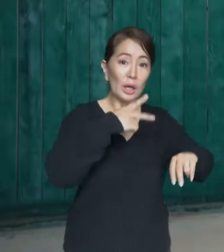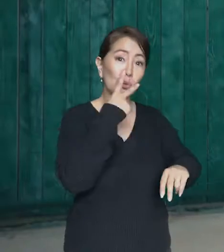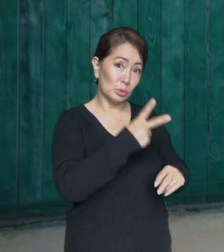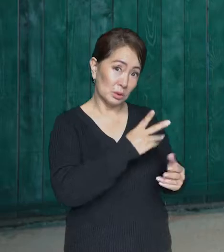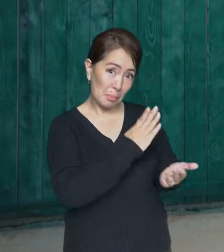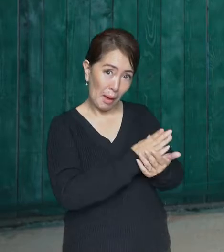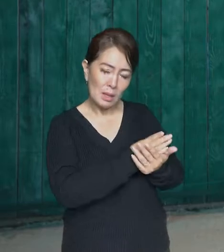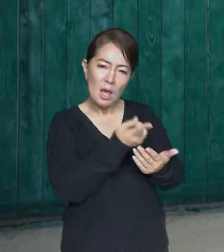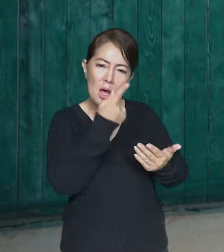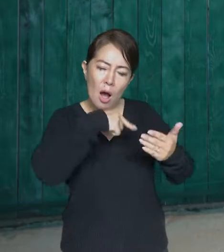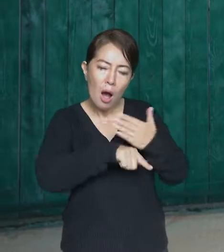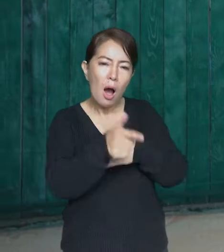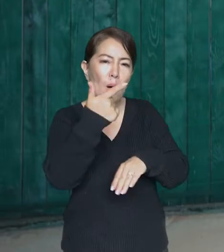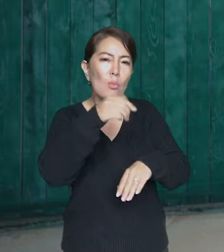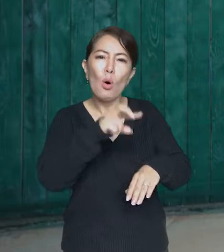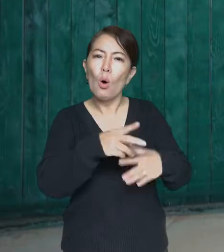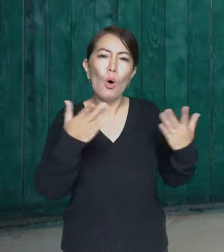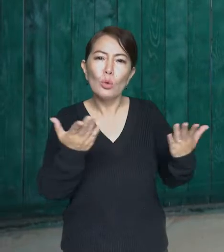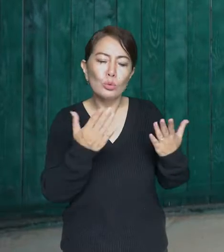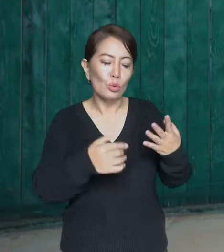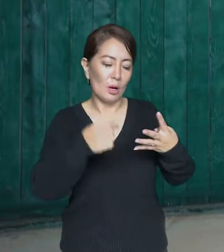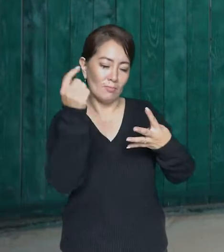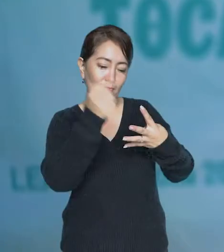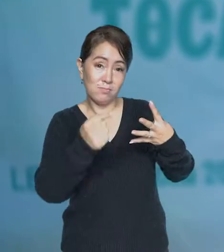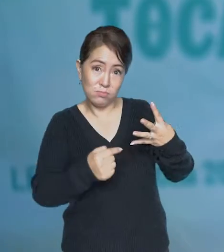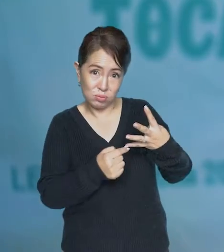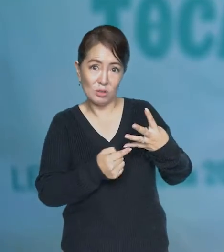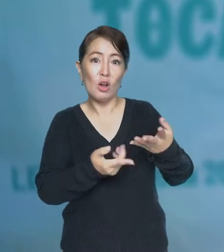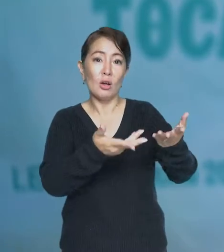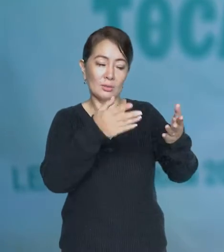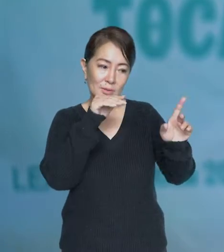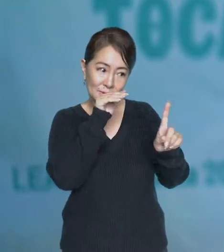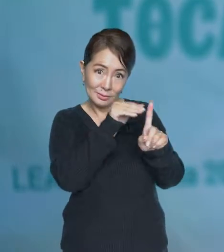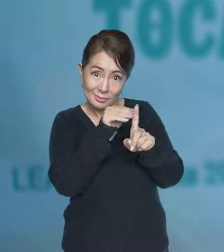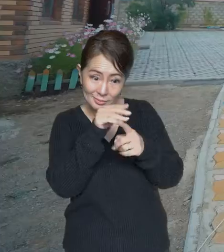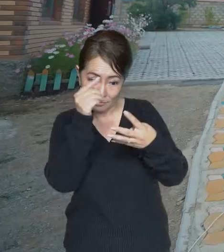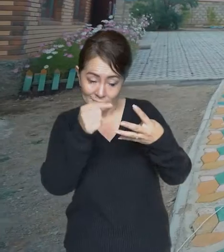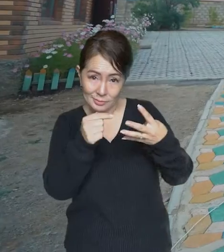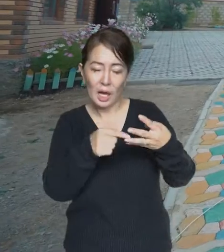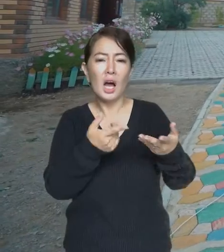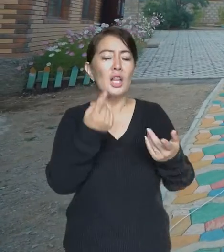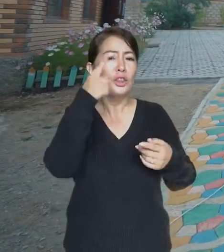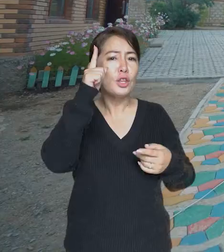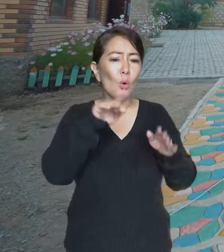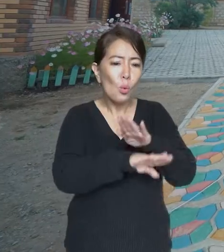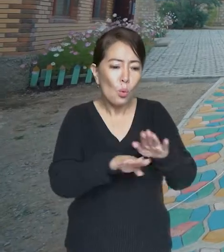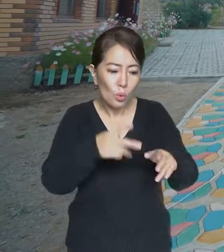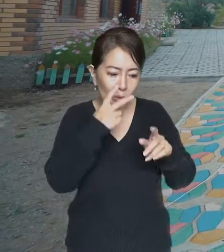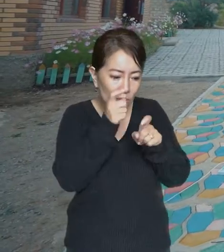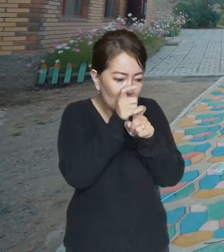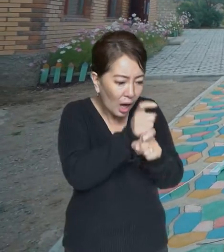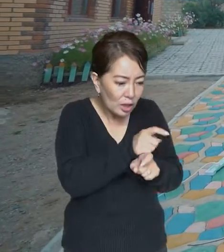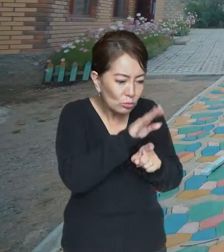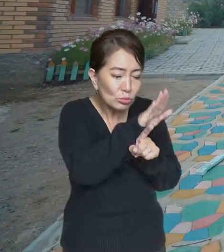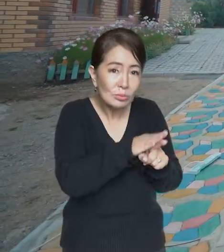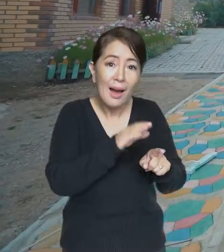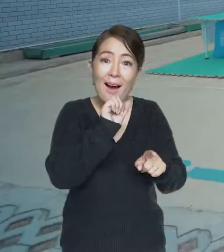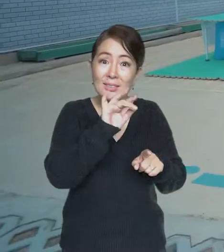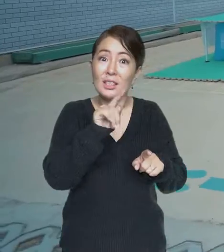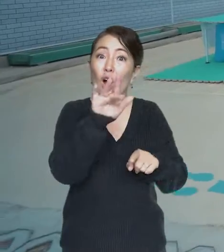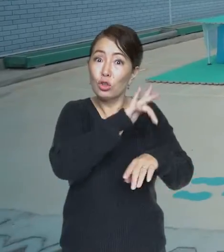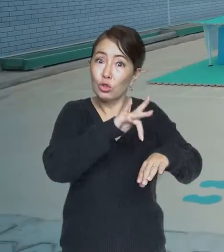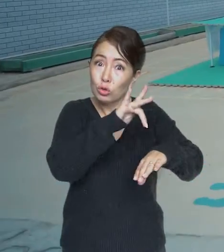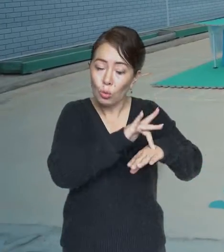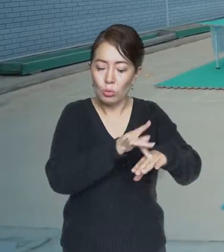Бид нар хамгийн гол нь хэд хэдэн гол шаардлагууд тавьсных нэгдүгээрт бол тухайн хүүхэд хасрах болон халамжийн төвмөнд болохоор